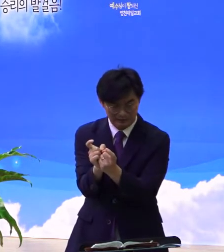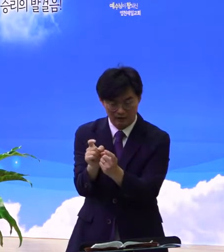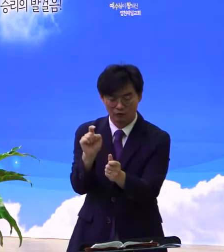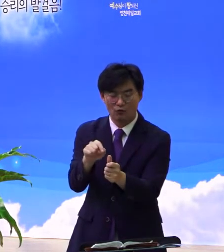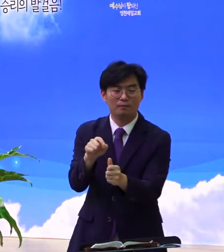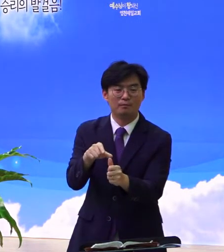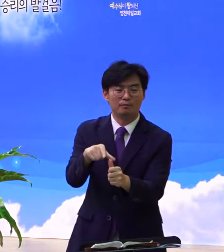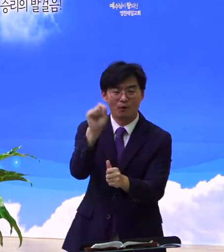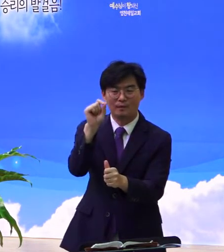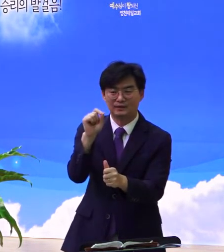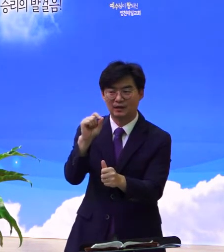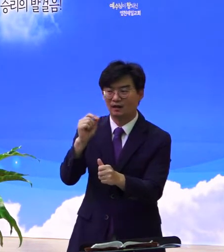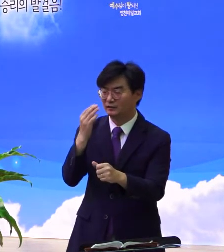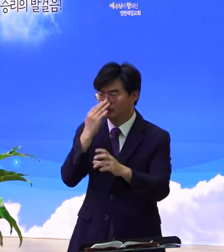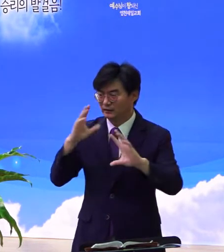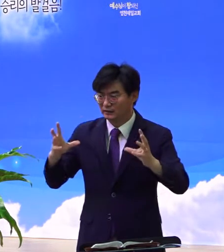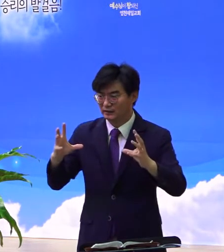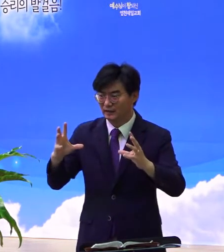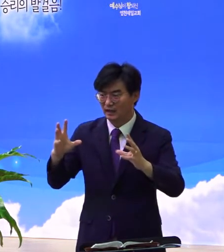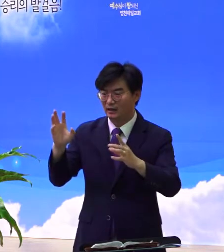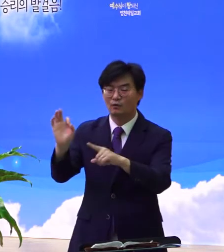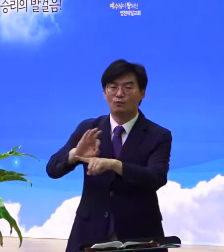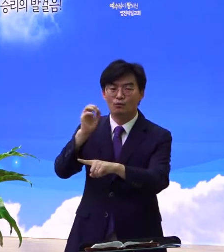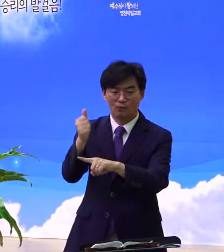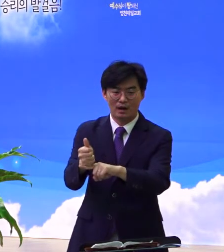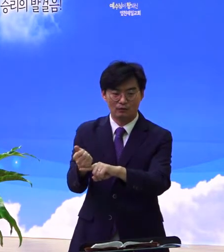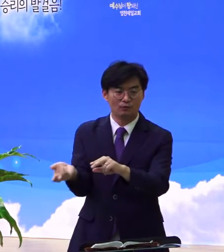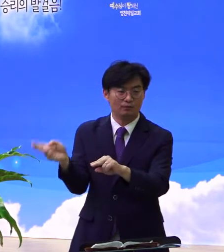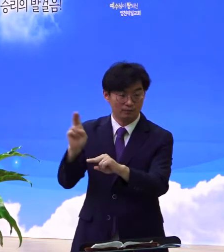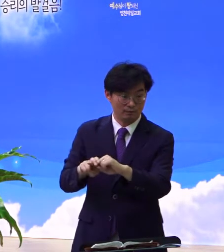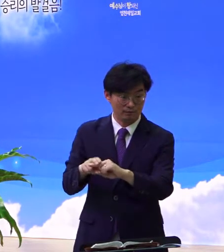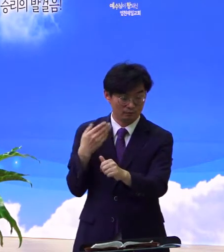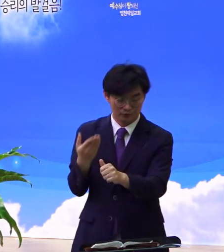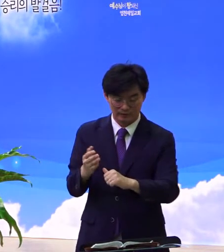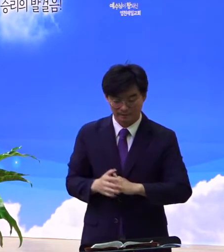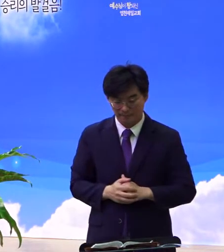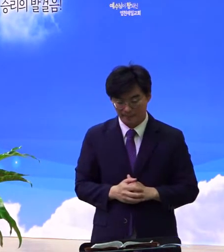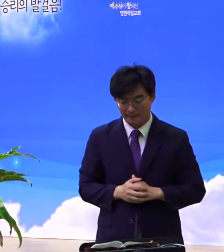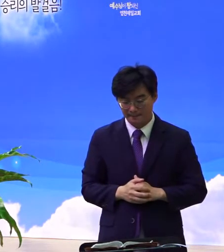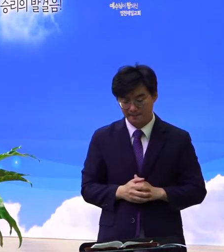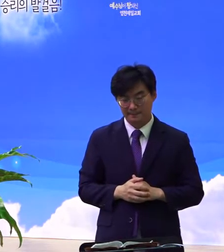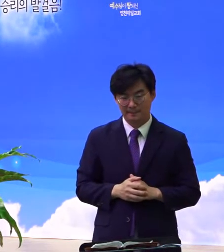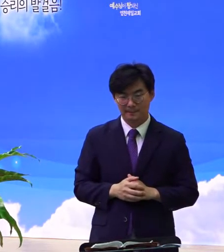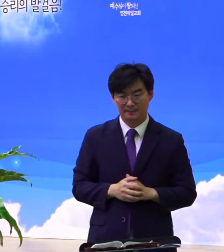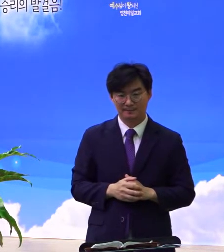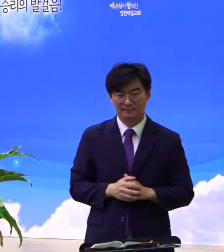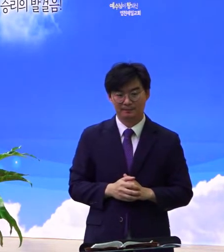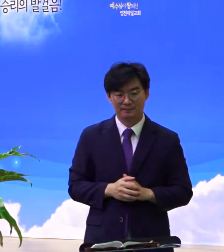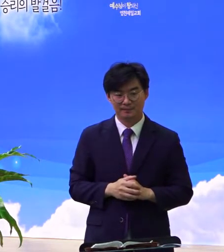백성의 지도자로 삼으셨다라고 사무엘상 13장 14절에 기록하고 있습니다.